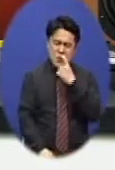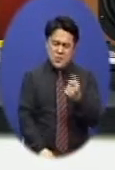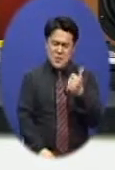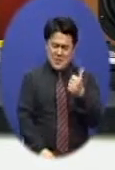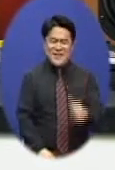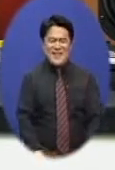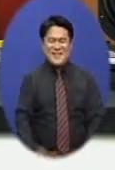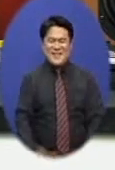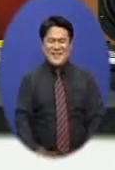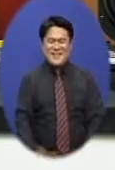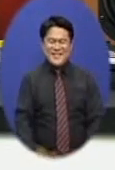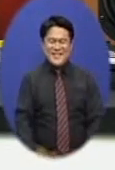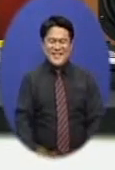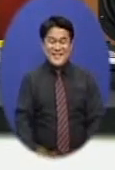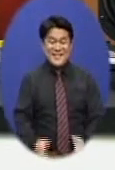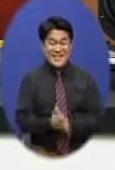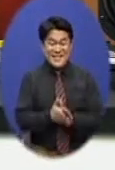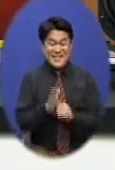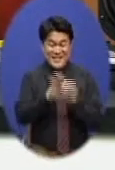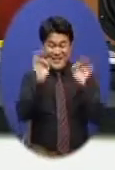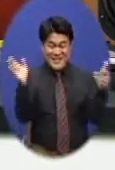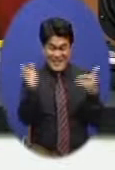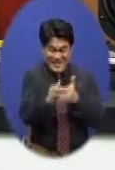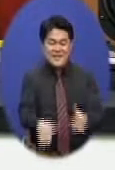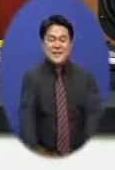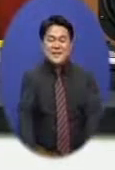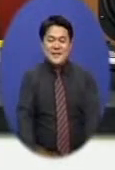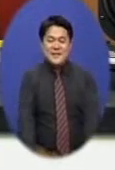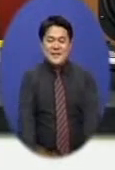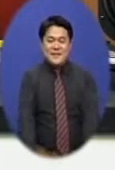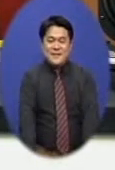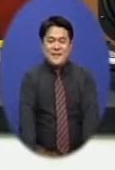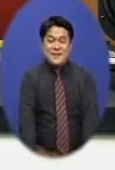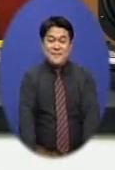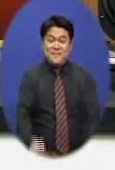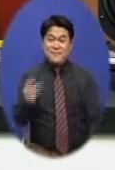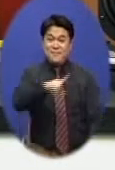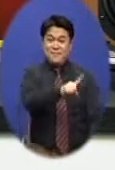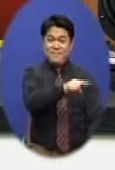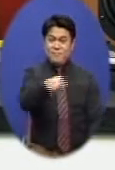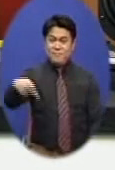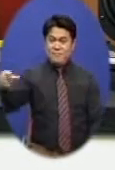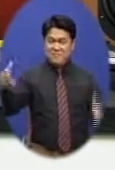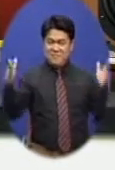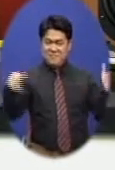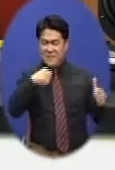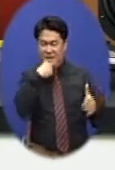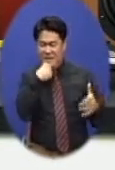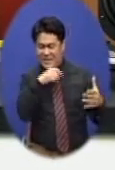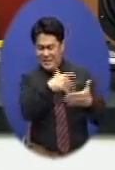사람. 느끼시고. 네. 네. 잘 봤습니다. 네. 자, 네. 1번부터 12번까지